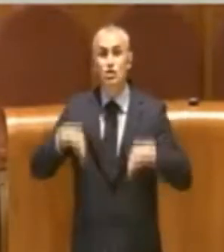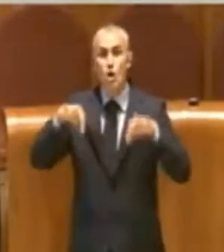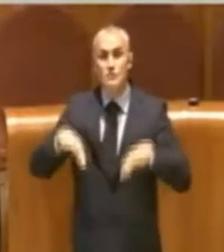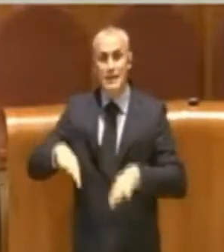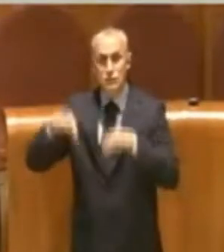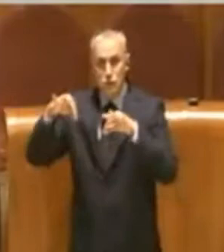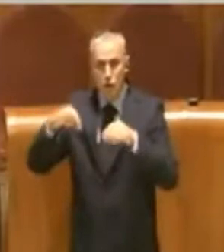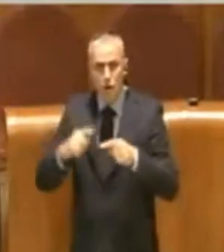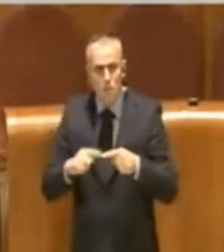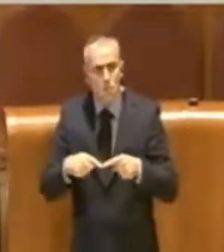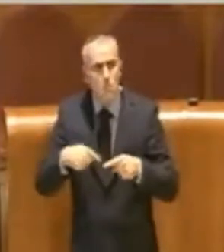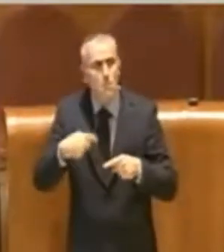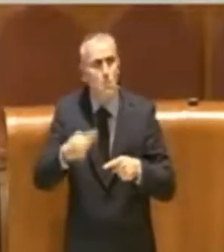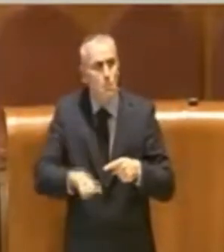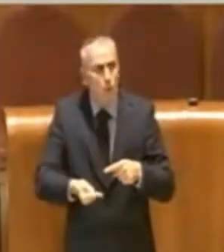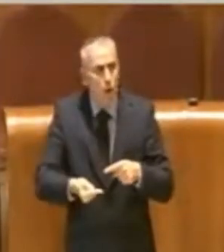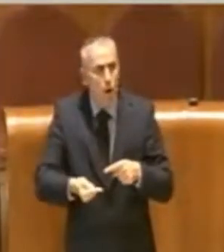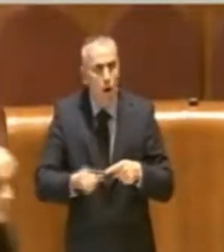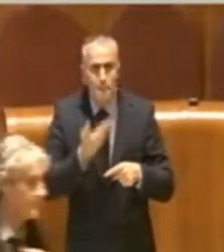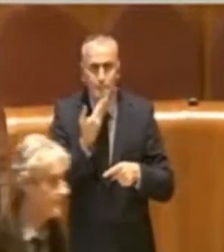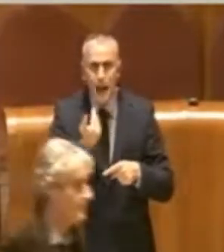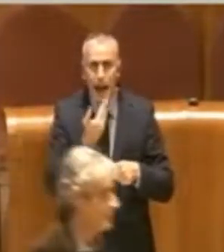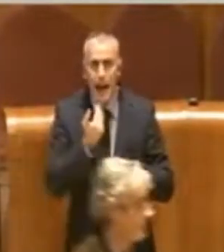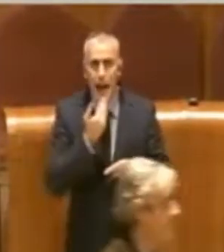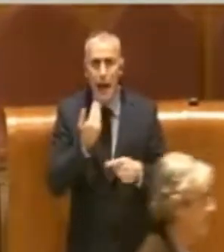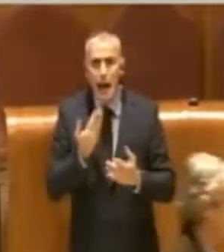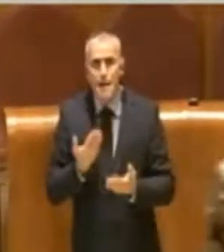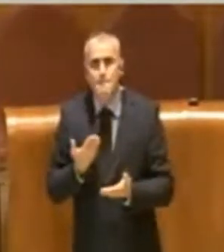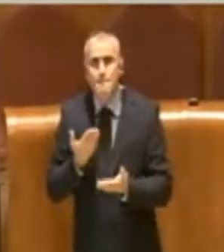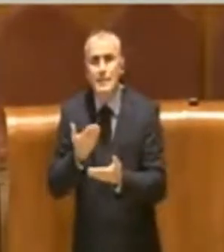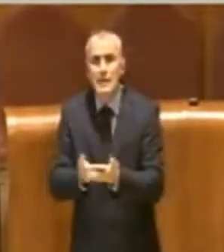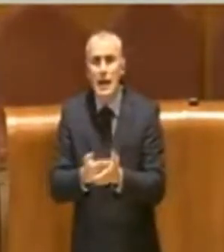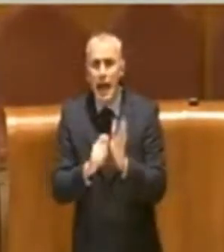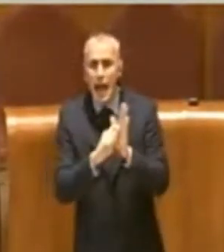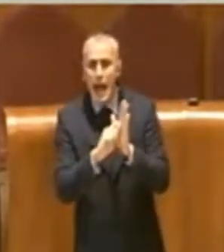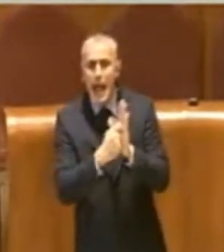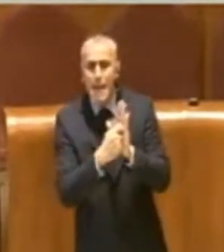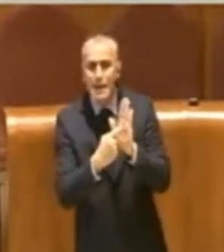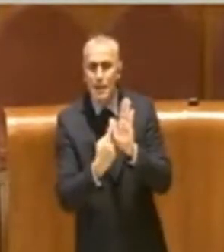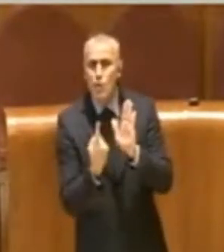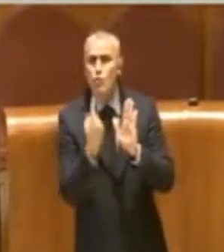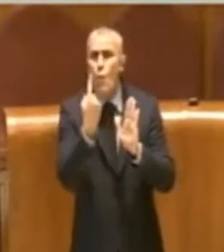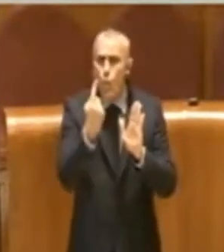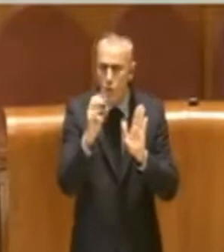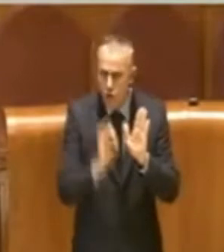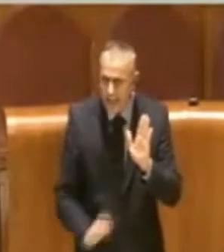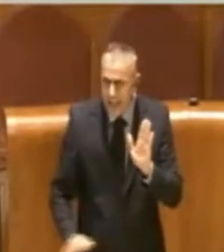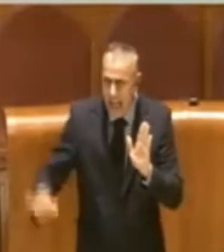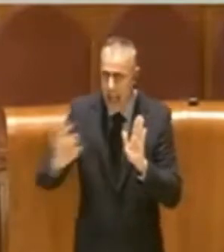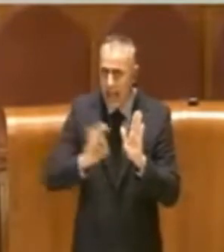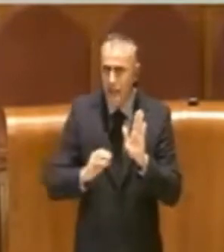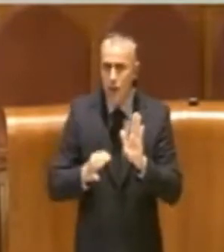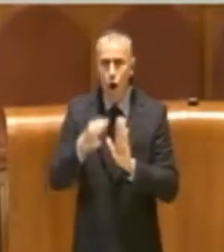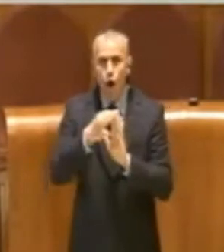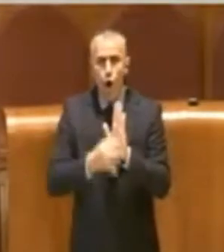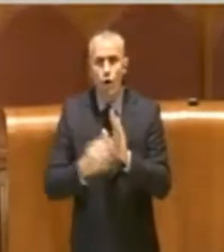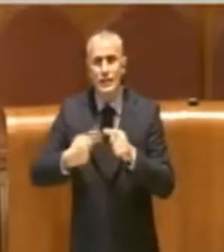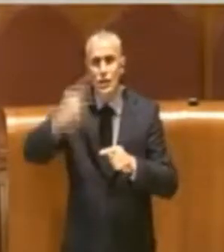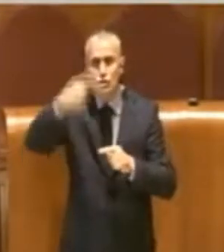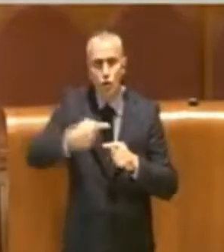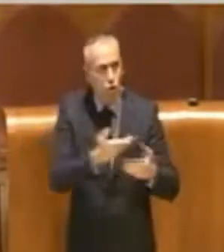poi non ha presentato nemmeno un emendamento o un ordine del giorno su questa proposta. Vale a